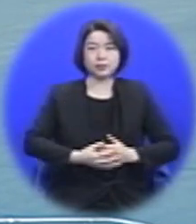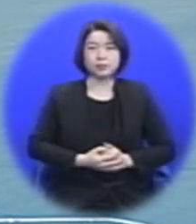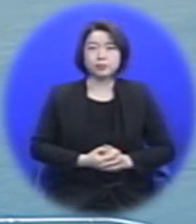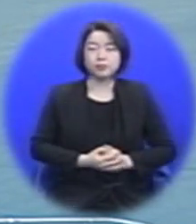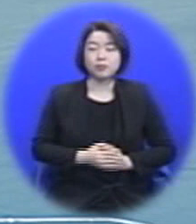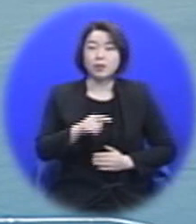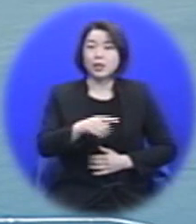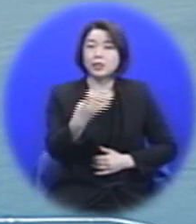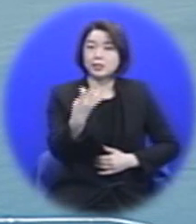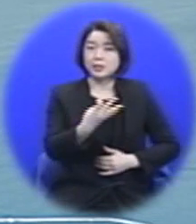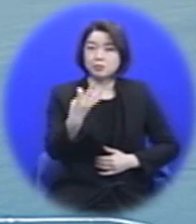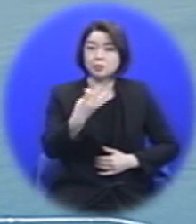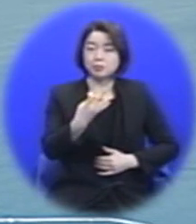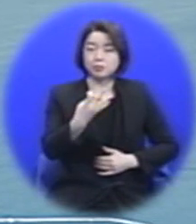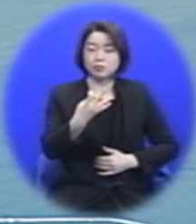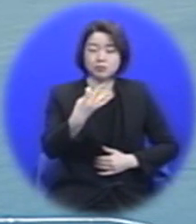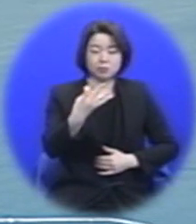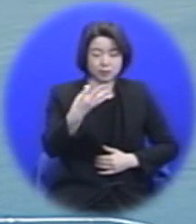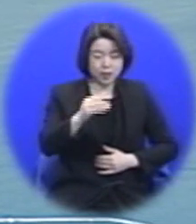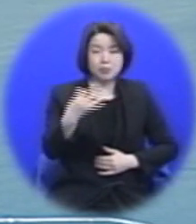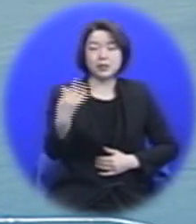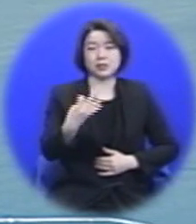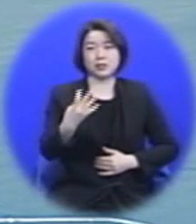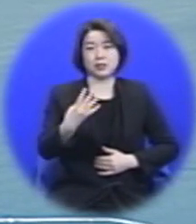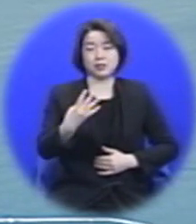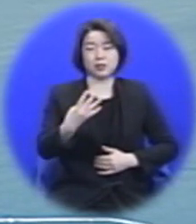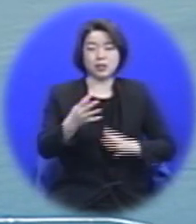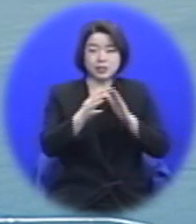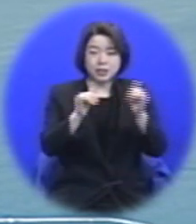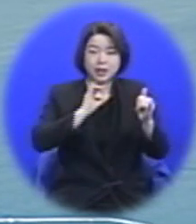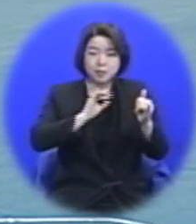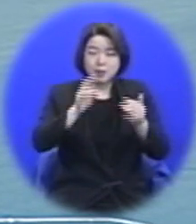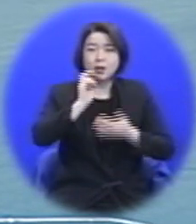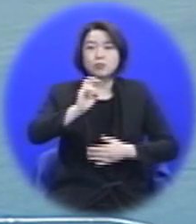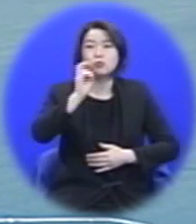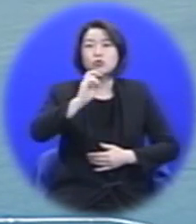이 14만 4천 명만 부를 수 있는 노래라고 그랬습니다.